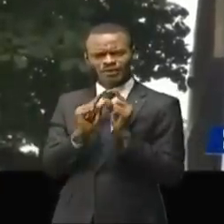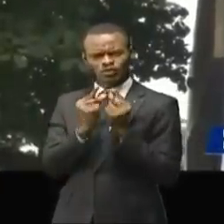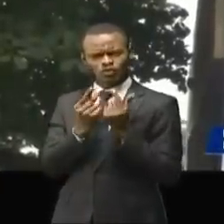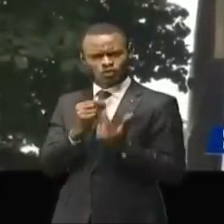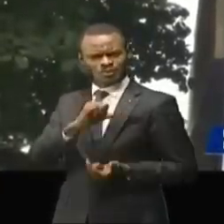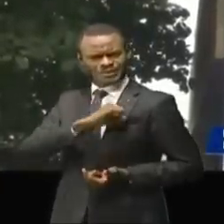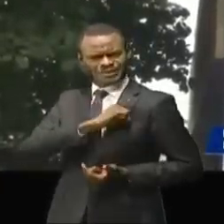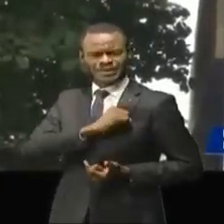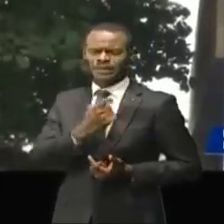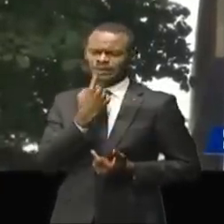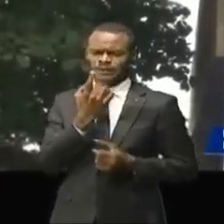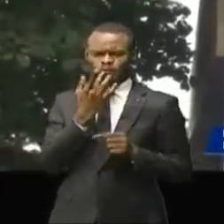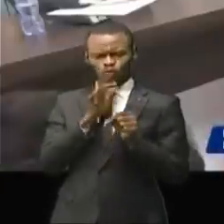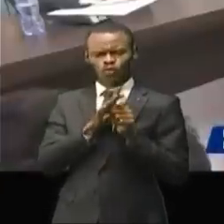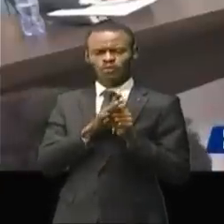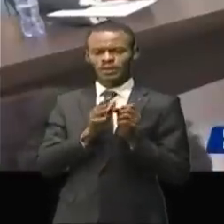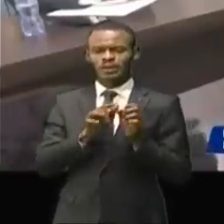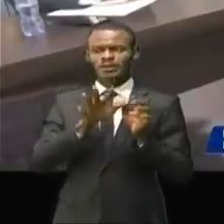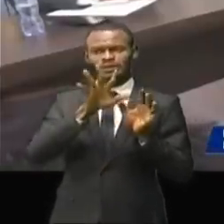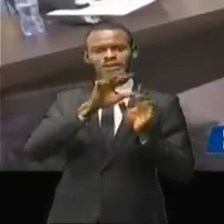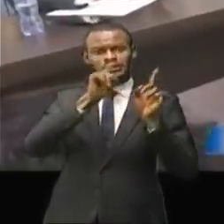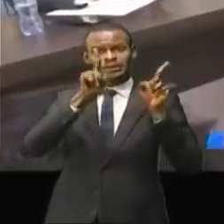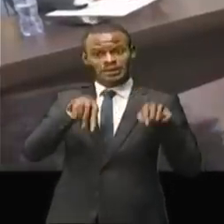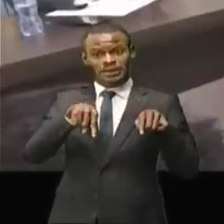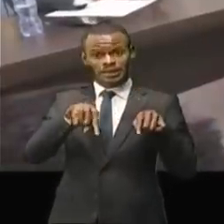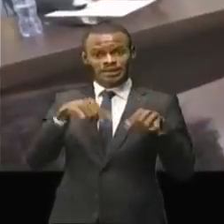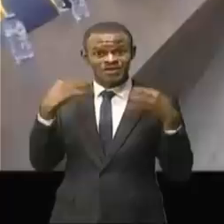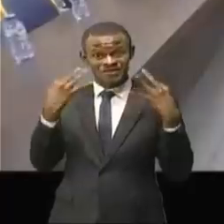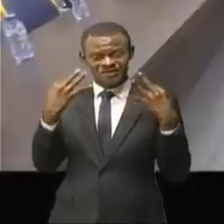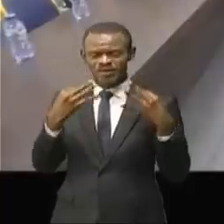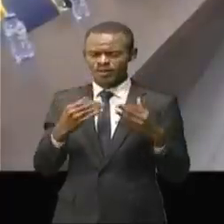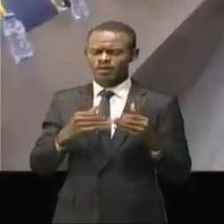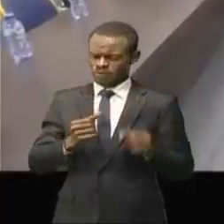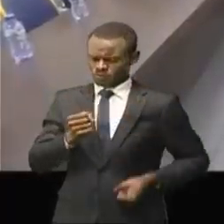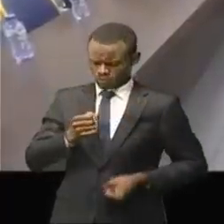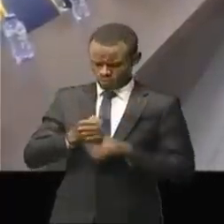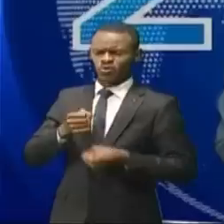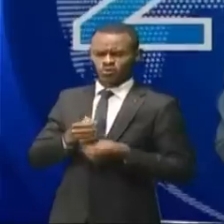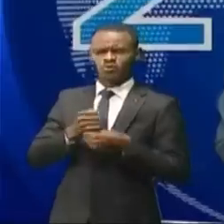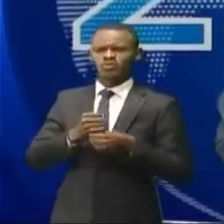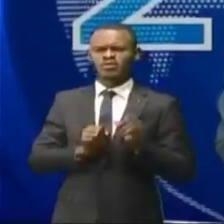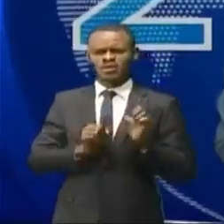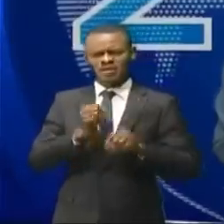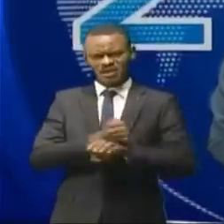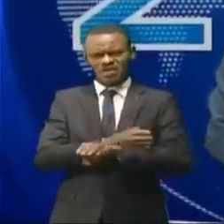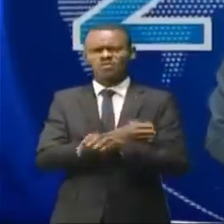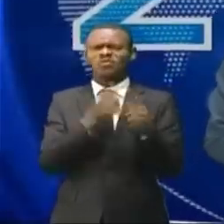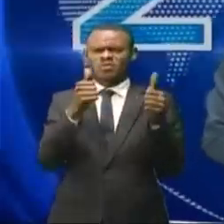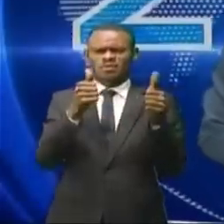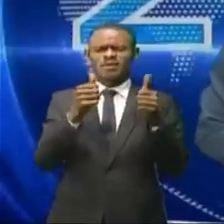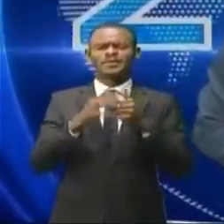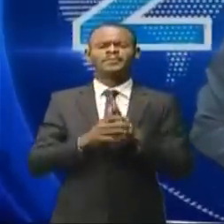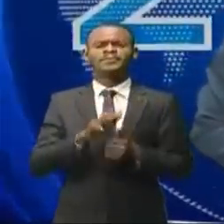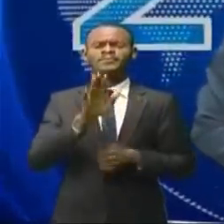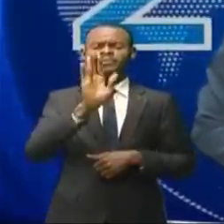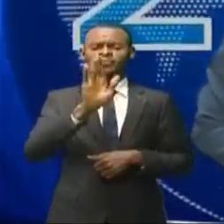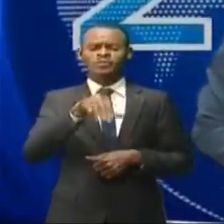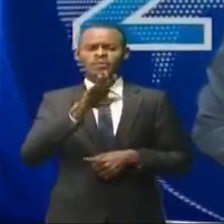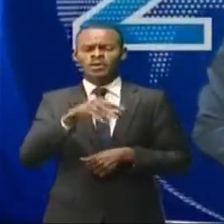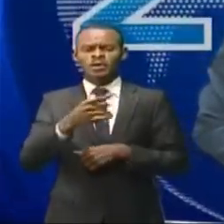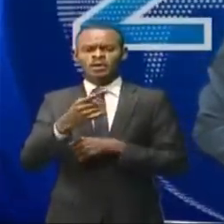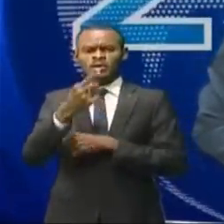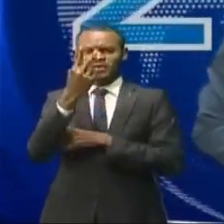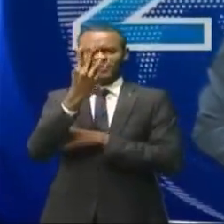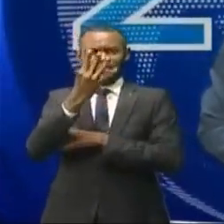seront des moments riches en souvenir en émotion et en projet pendant quatre jours les